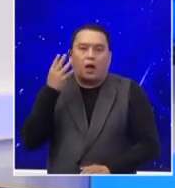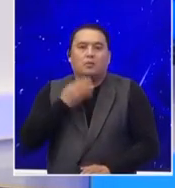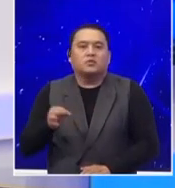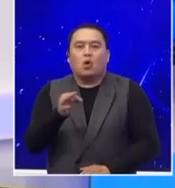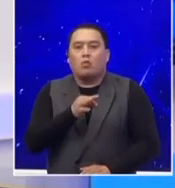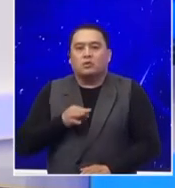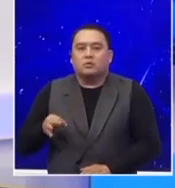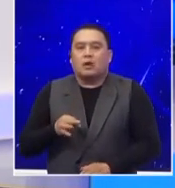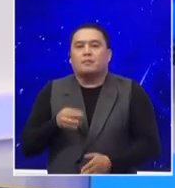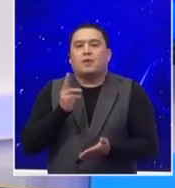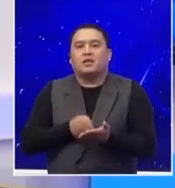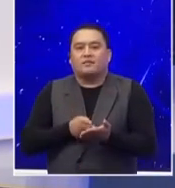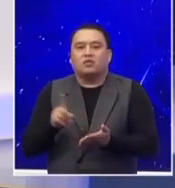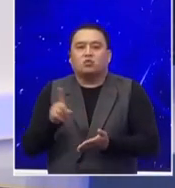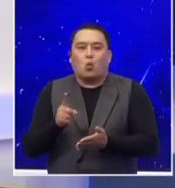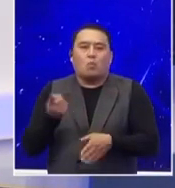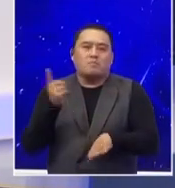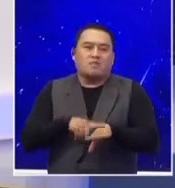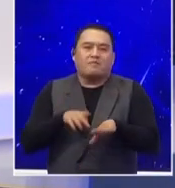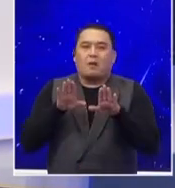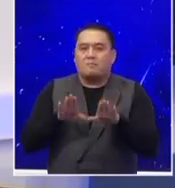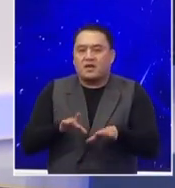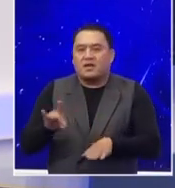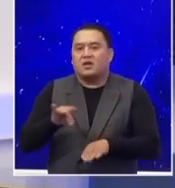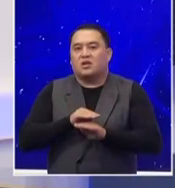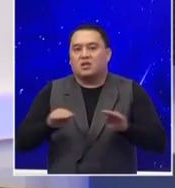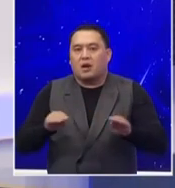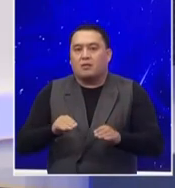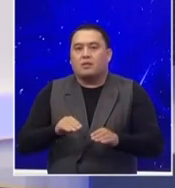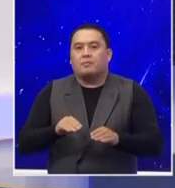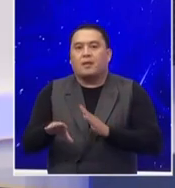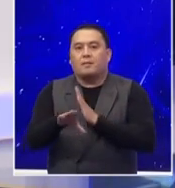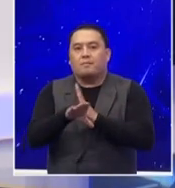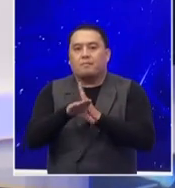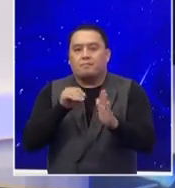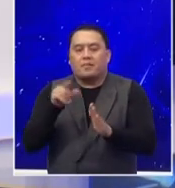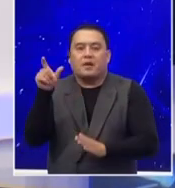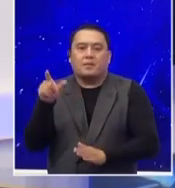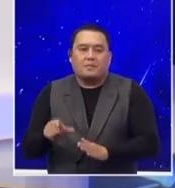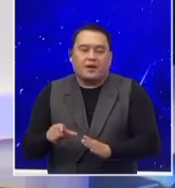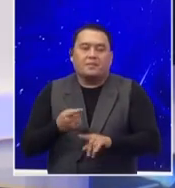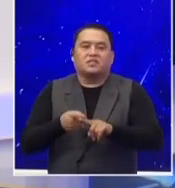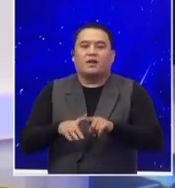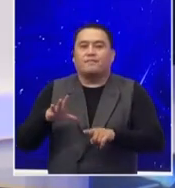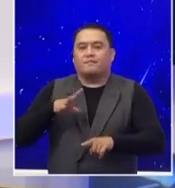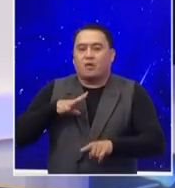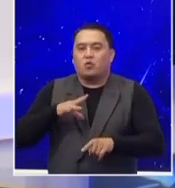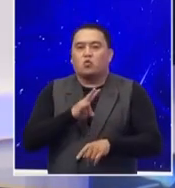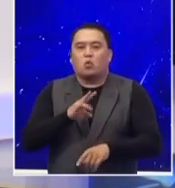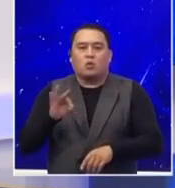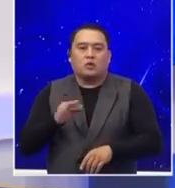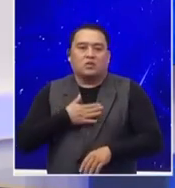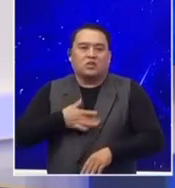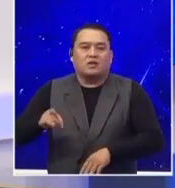94,2%. Алматинская область подтвердила свое лидерство в рейтинге регионов страны в голосовании в праймерис. Напомним, от